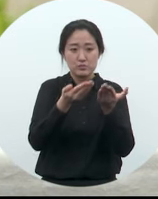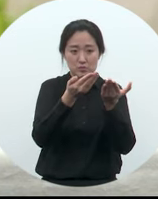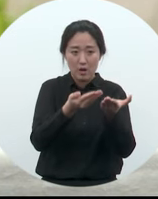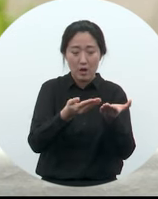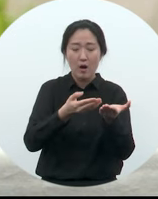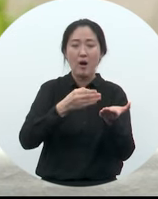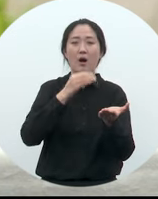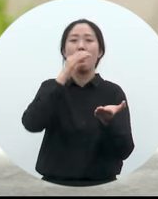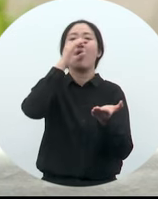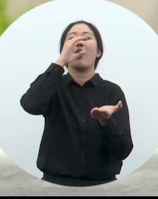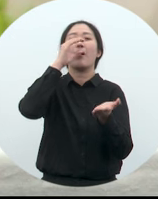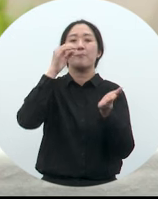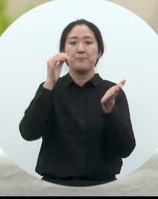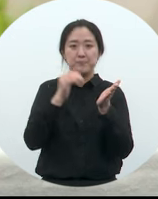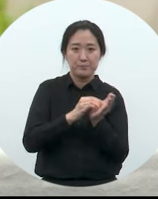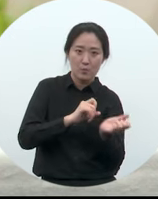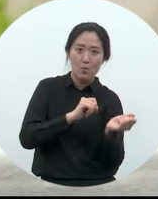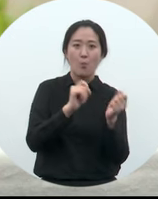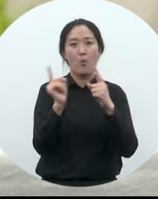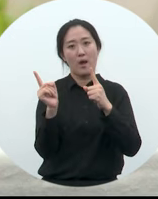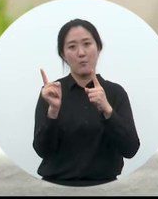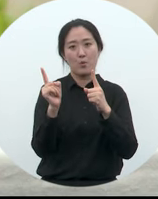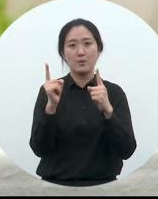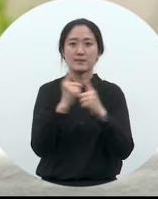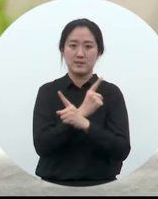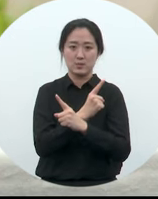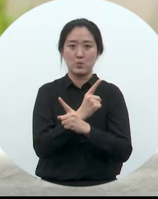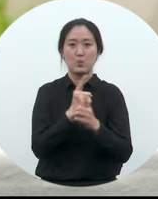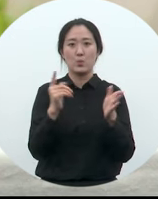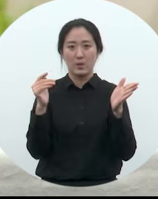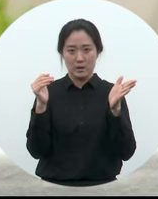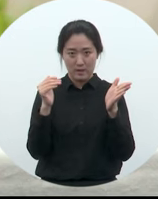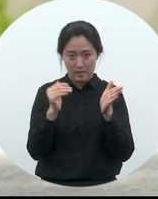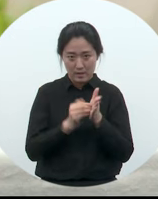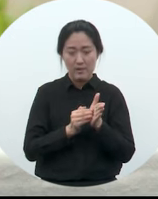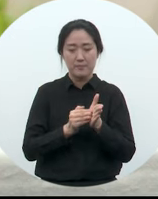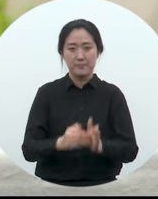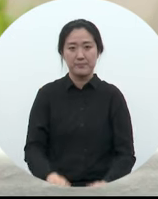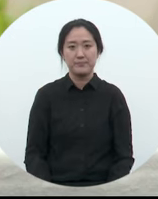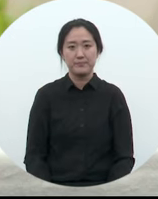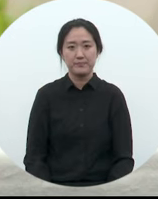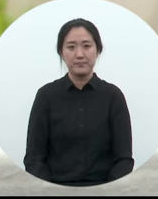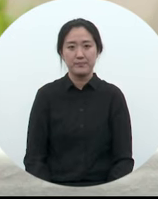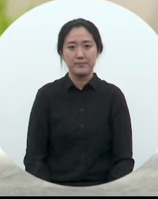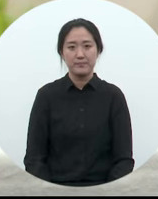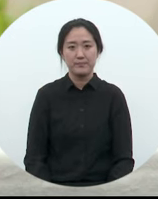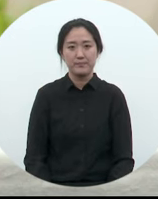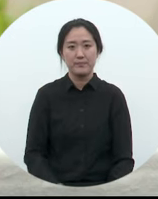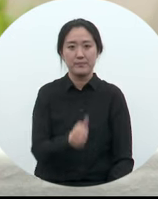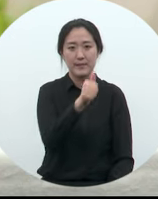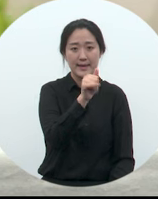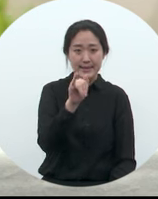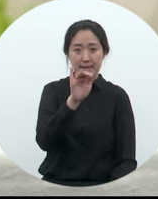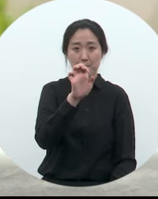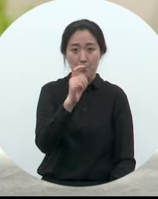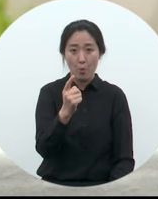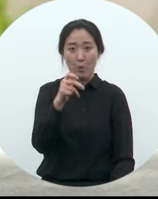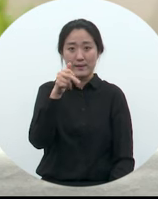만든 죽을 들여서 부처님의 감기를 치료했다라는 그런 말이 있을